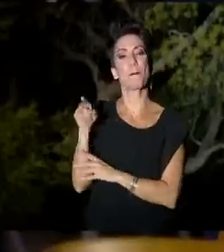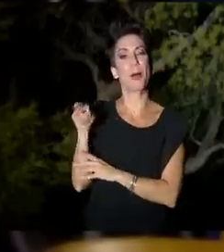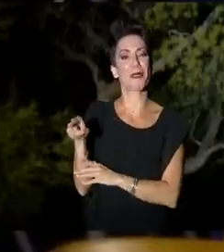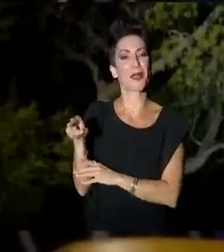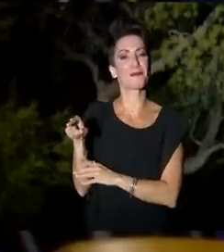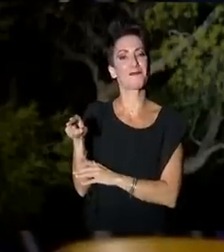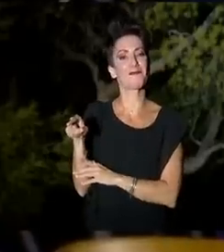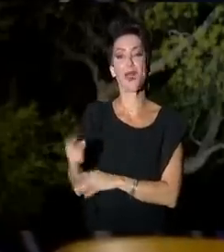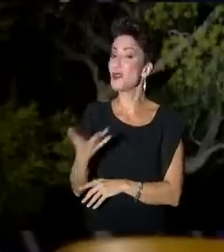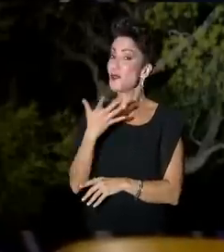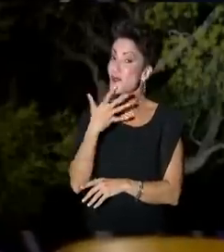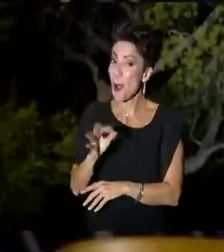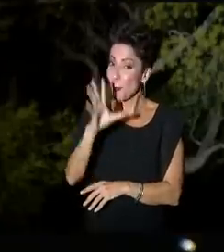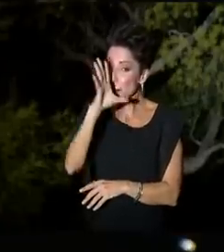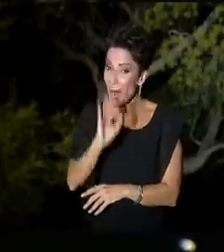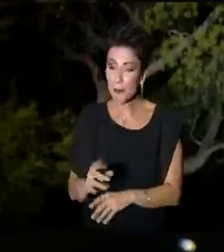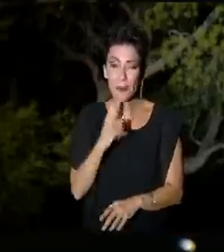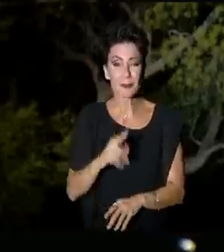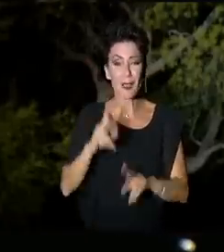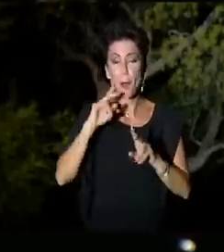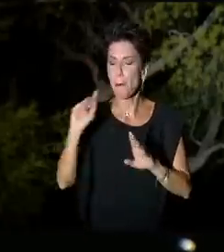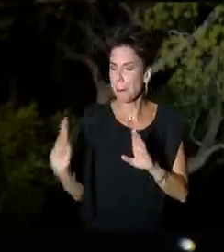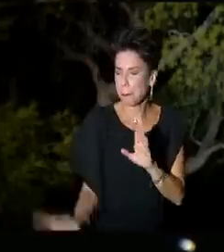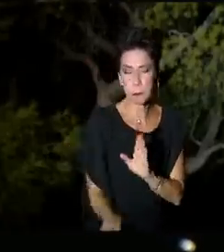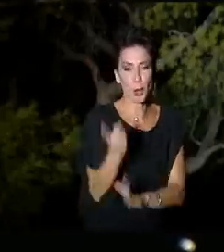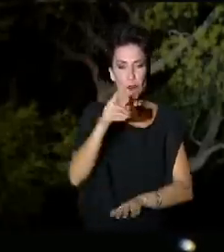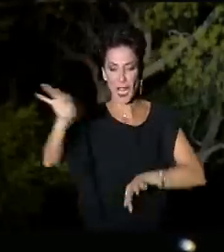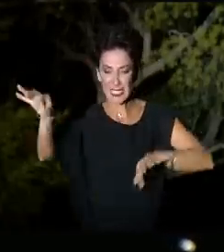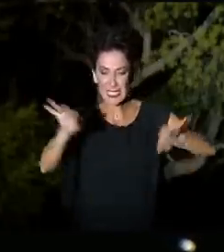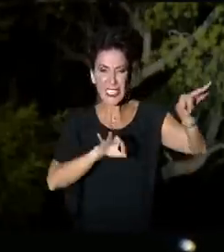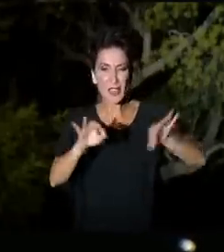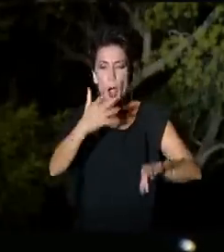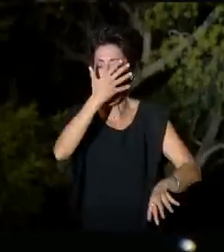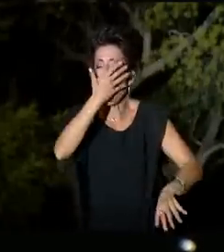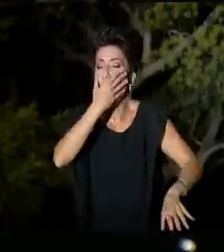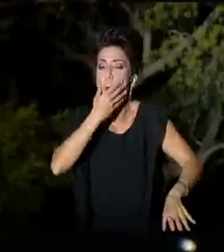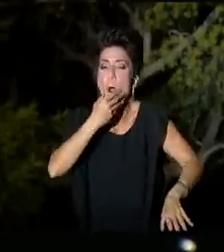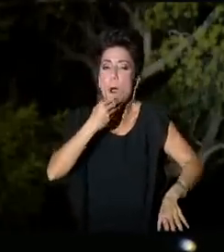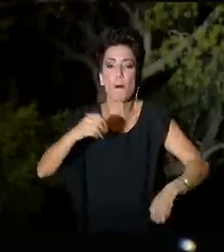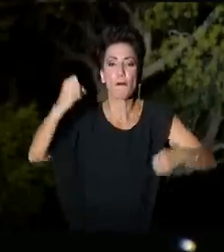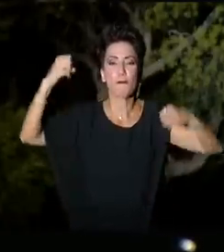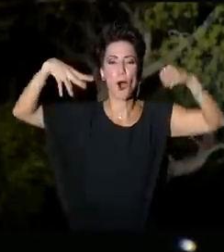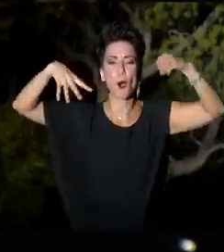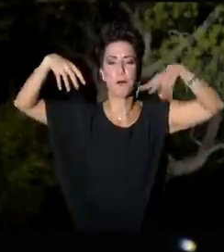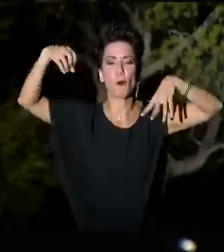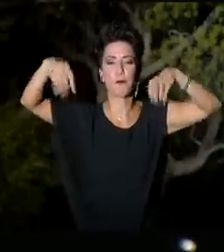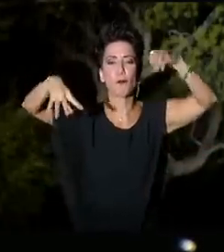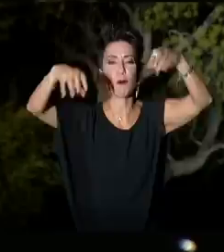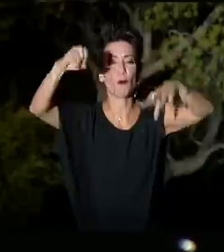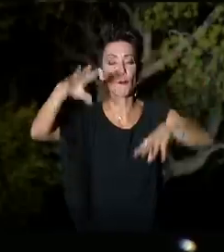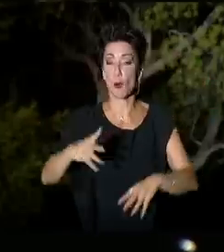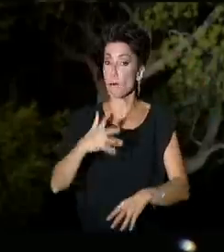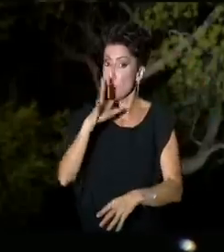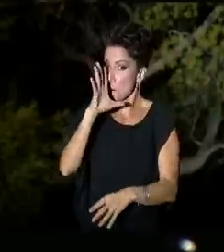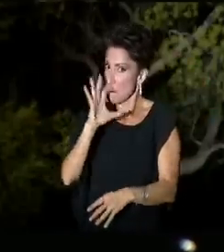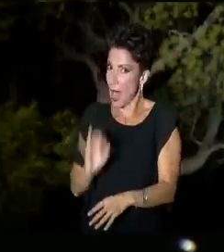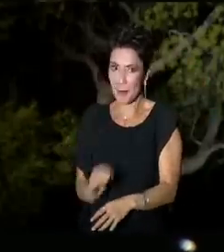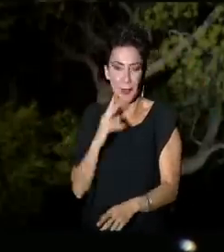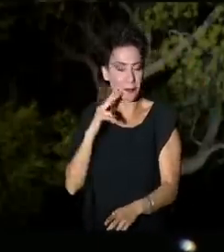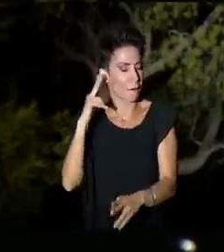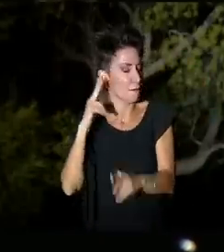για αυτήν την πρωτοπόρο μελέτη, γιατί πράγματι είναι βαρύ το